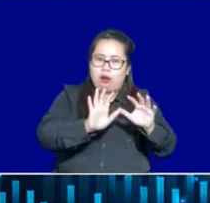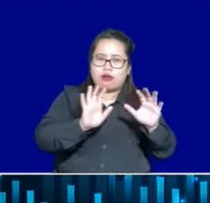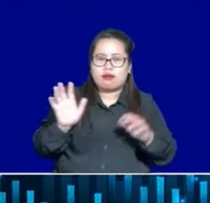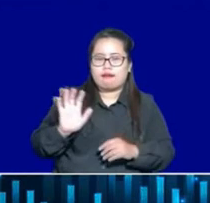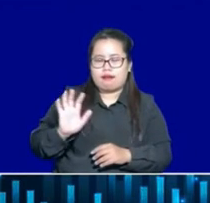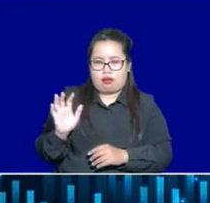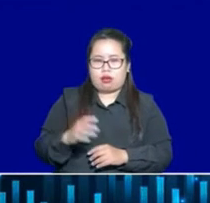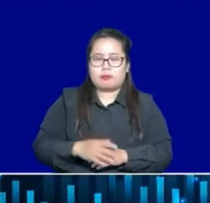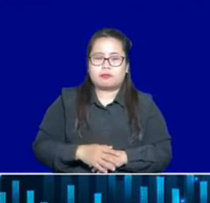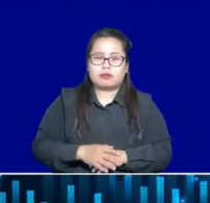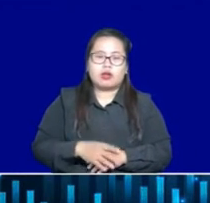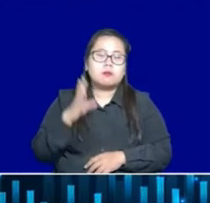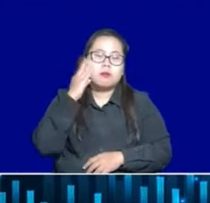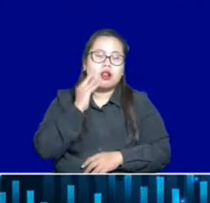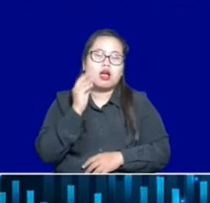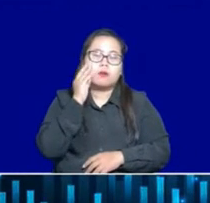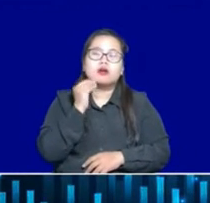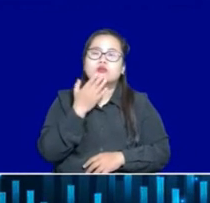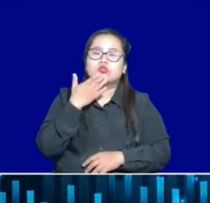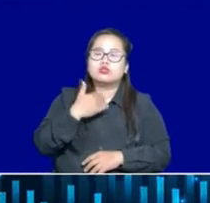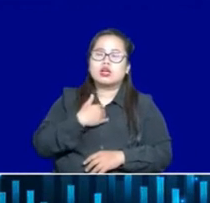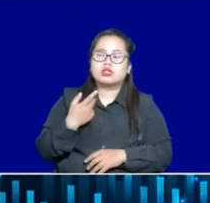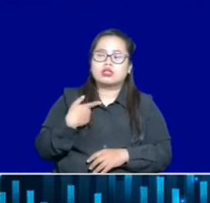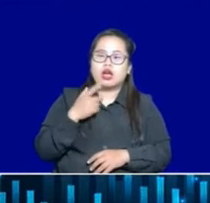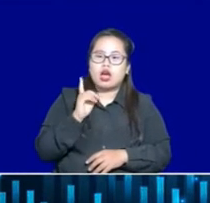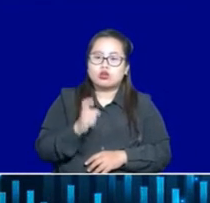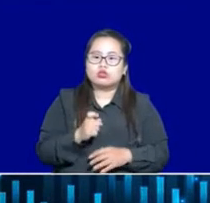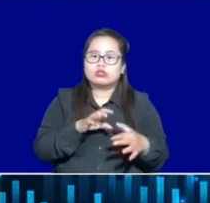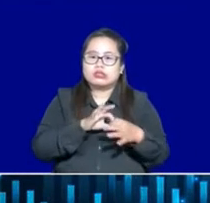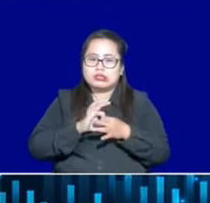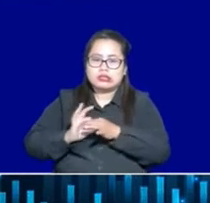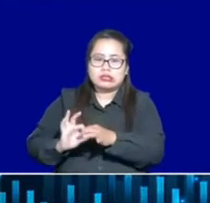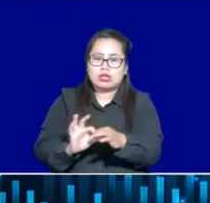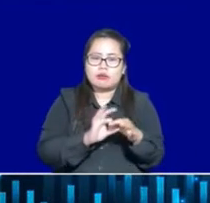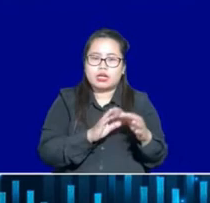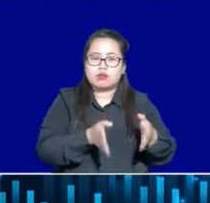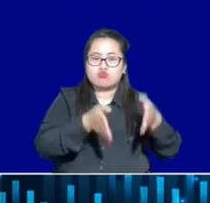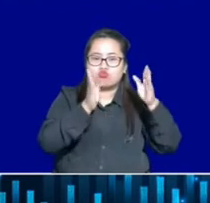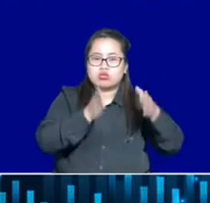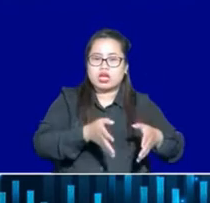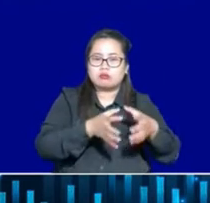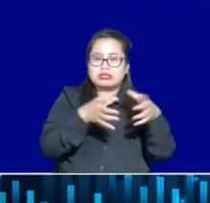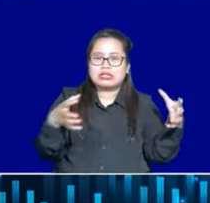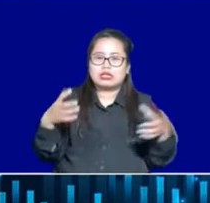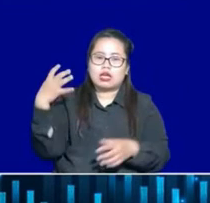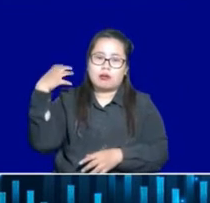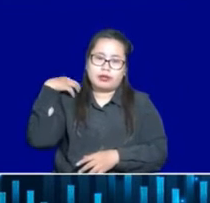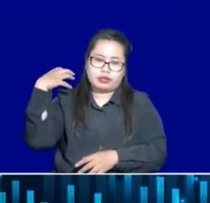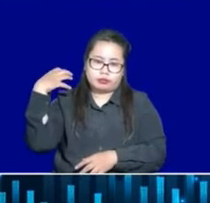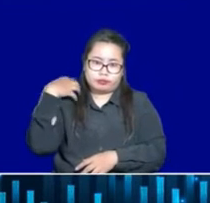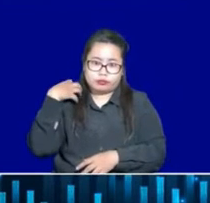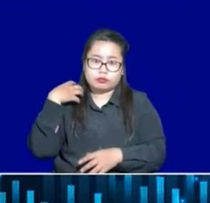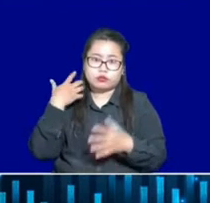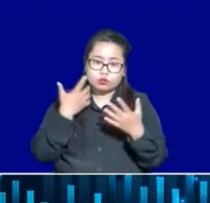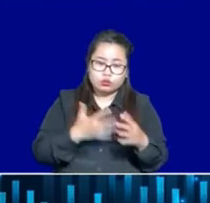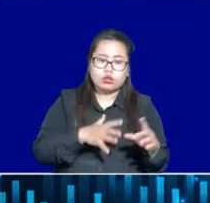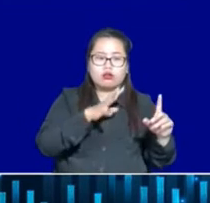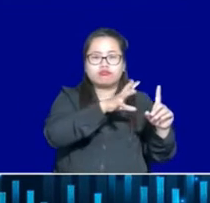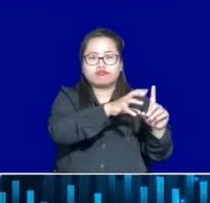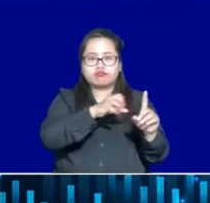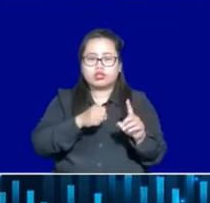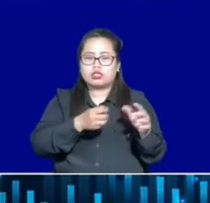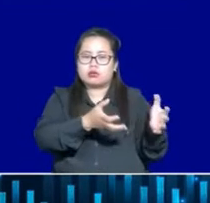sana. Kita harus mengakuisisi dengan kerjasama dulu dengan sebuah perusahaan besar di Amerika Serikat. lalu membawanya ke